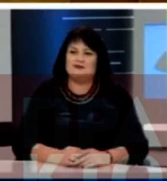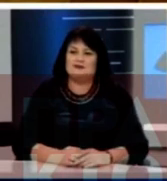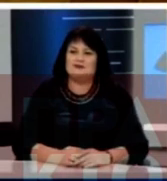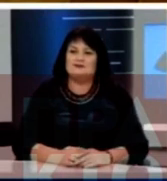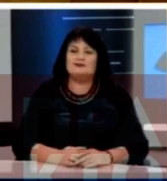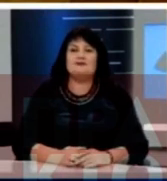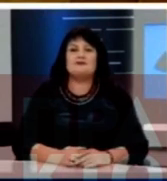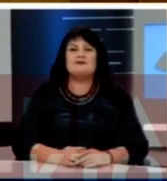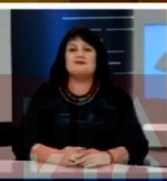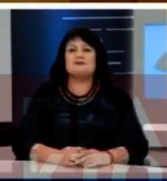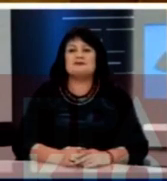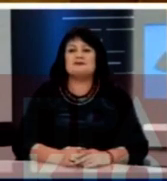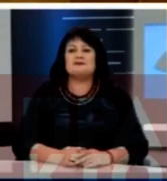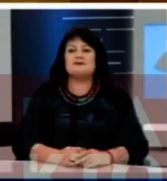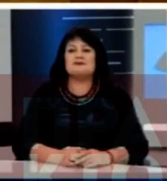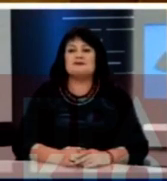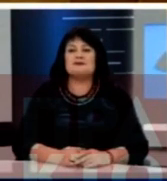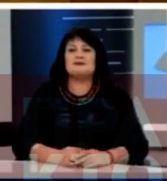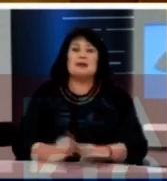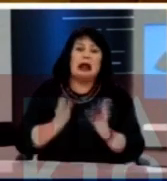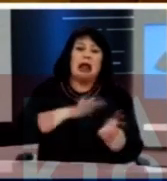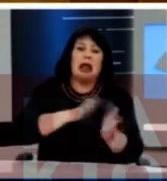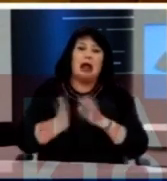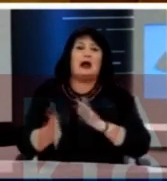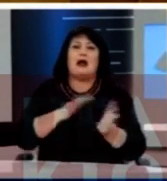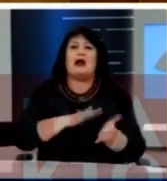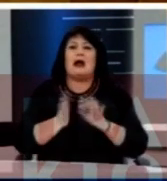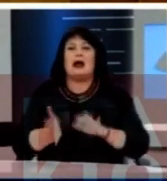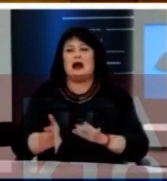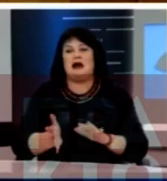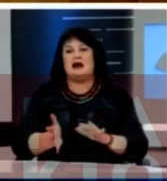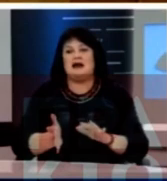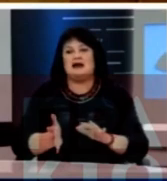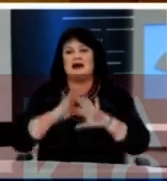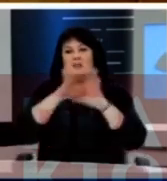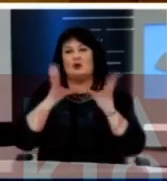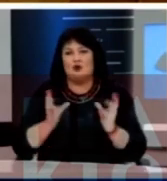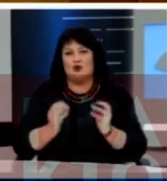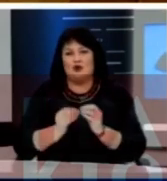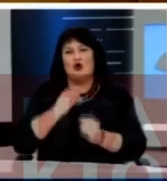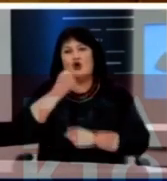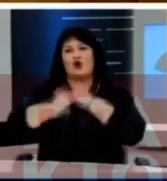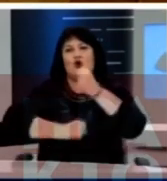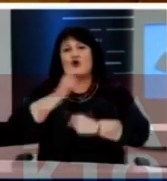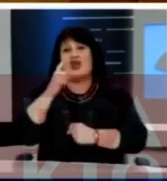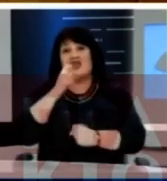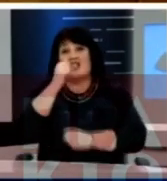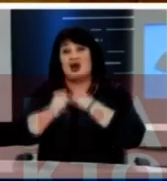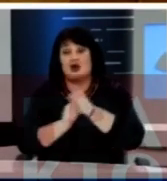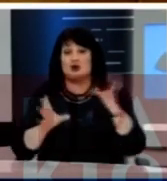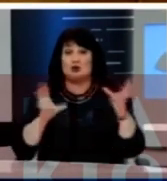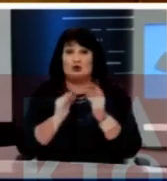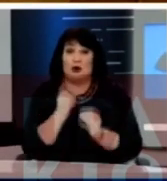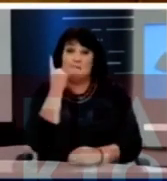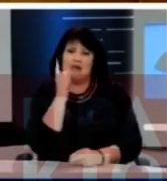Από αυτά τα είπα-ξύπα μιας ολόκληρης δεκαετίας, συγκρατώ μόνο